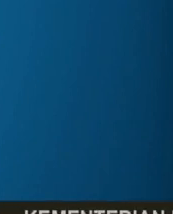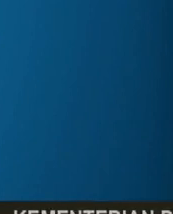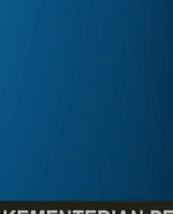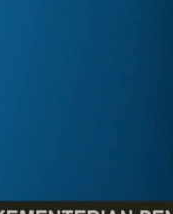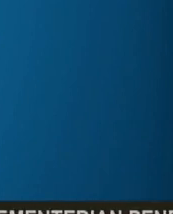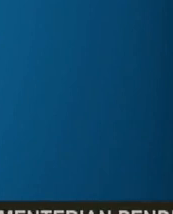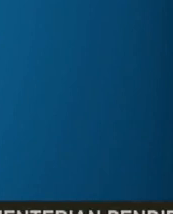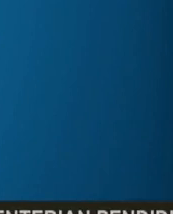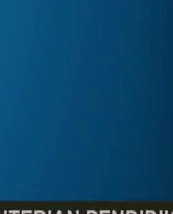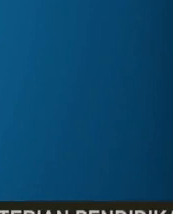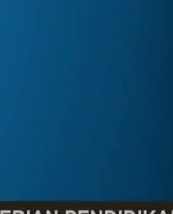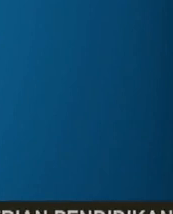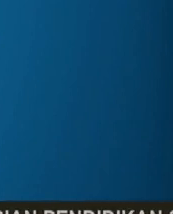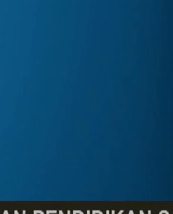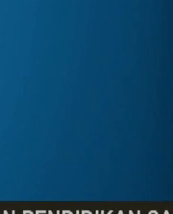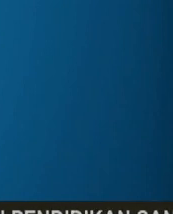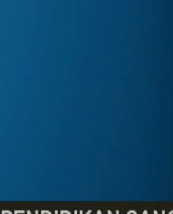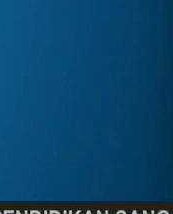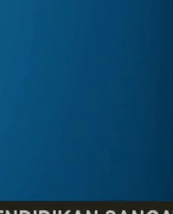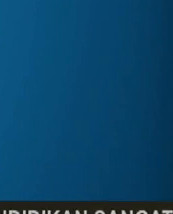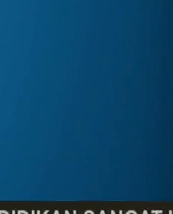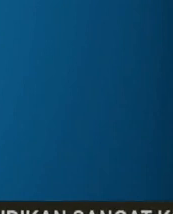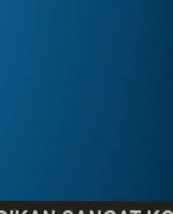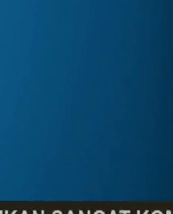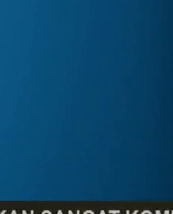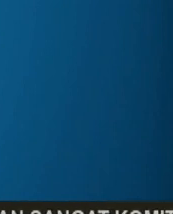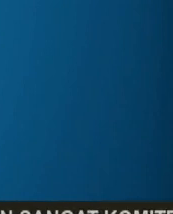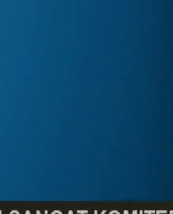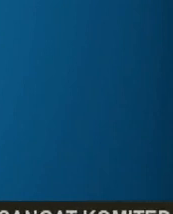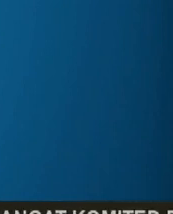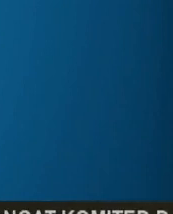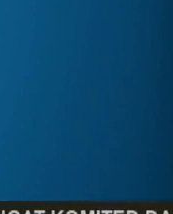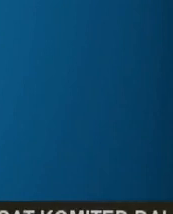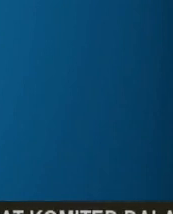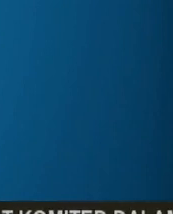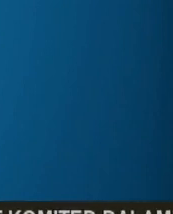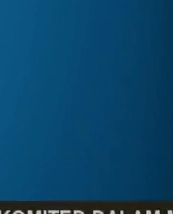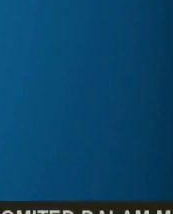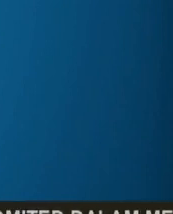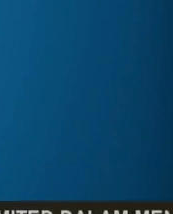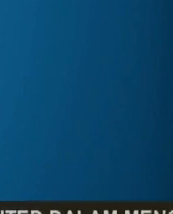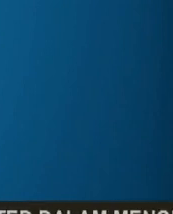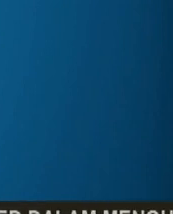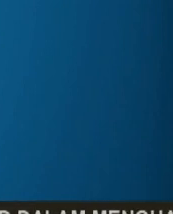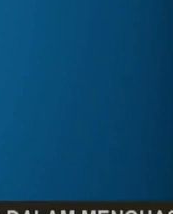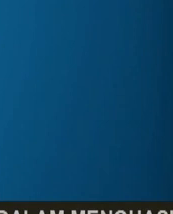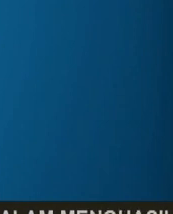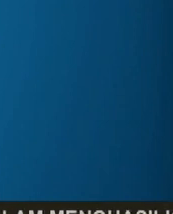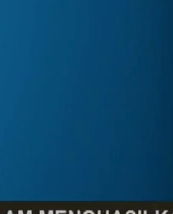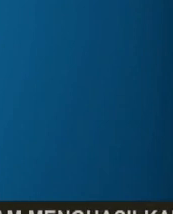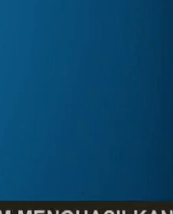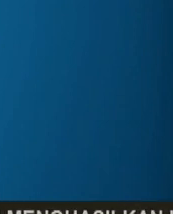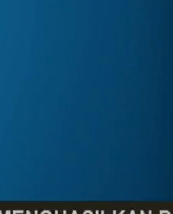dan 900 wingard pagi Kesalahan kedua Selain itu majikan juga didapati melakukan kesalahan di bawah bab